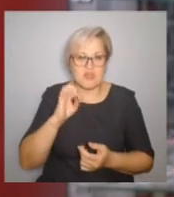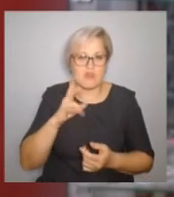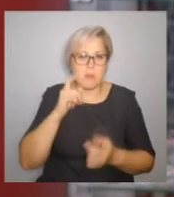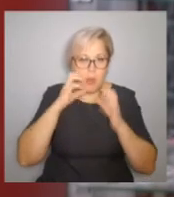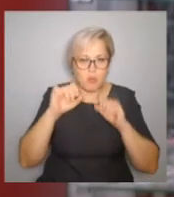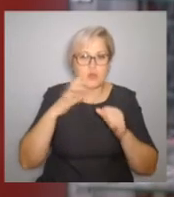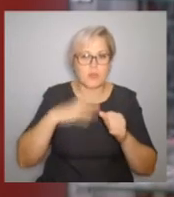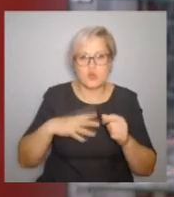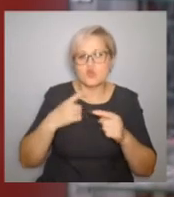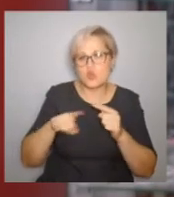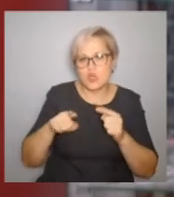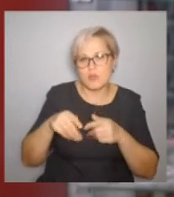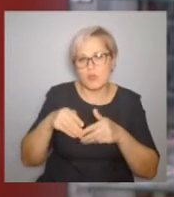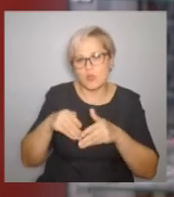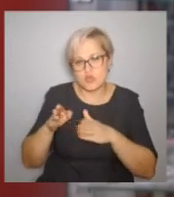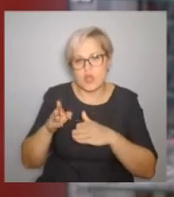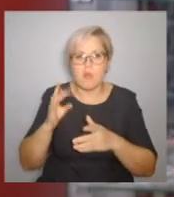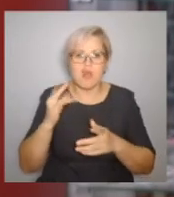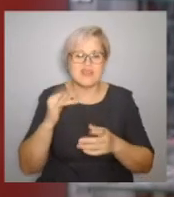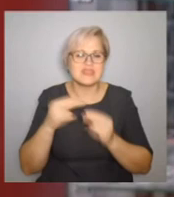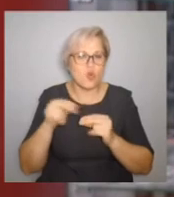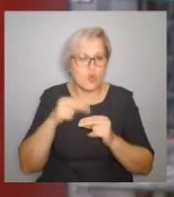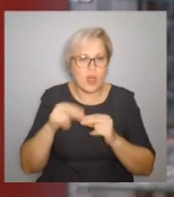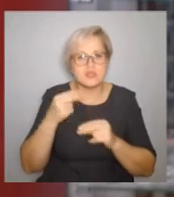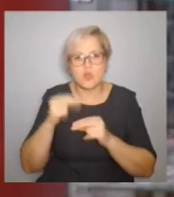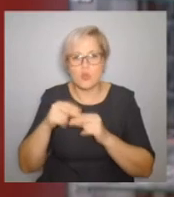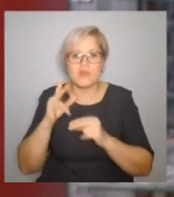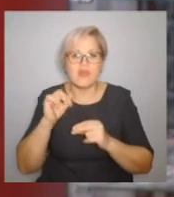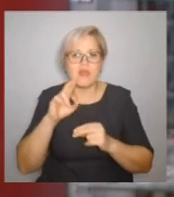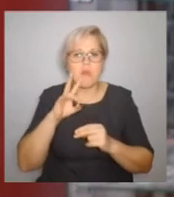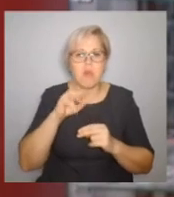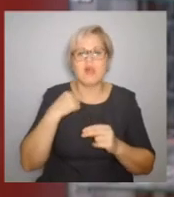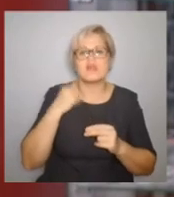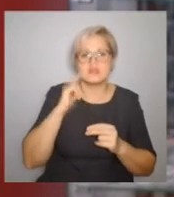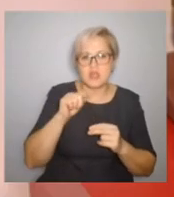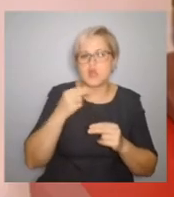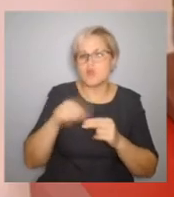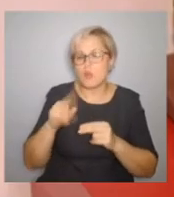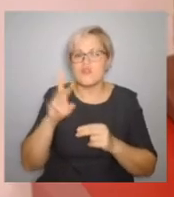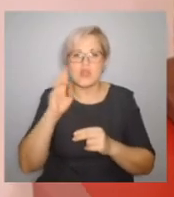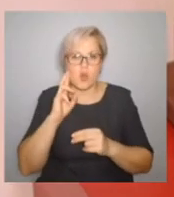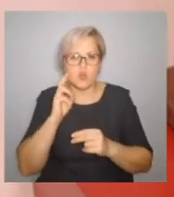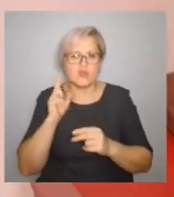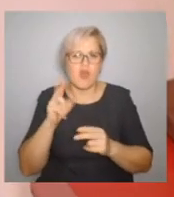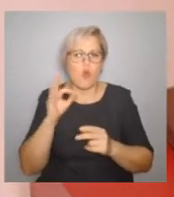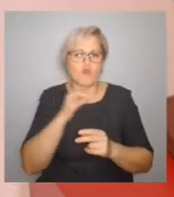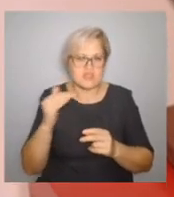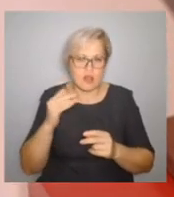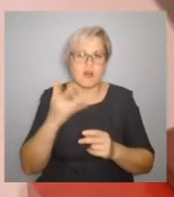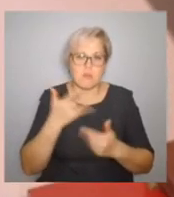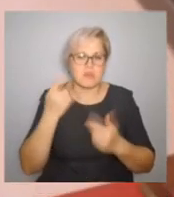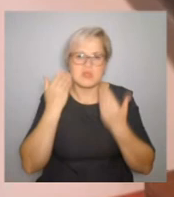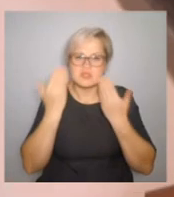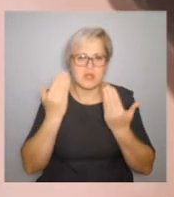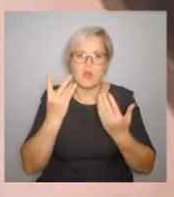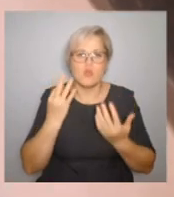бивень мамонта приходит другими путями. Они закупают. Закупают на Ямале, я знаю, закупают в